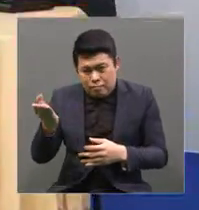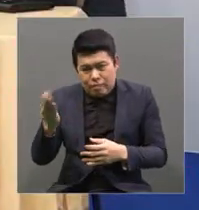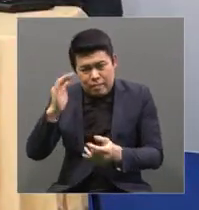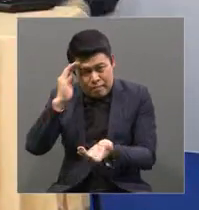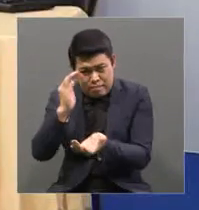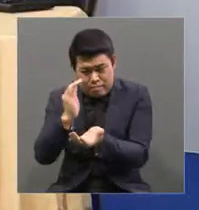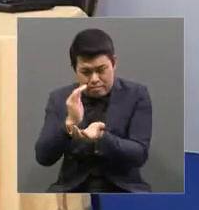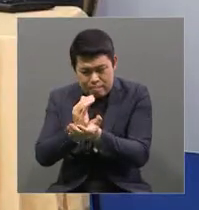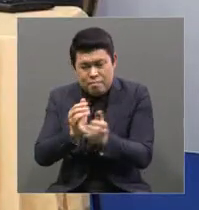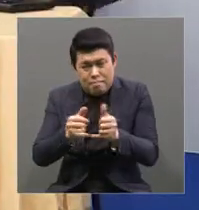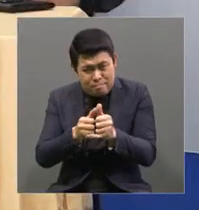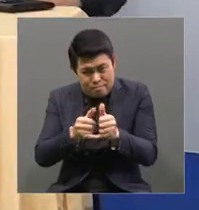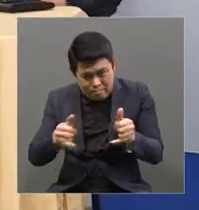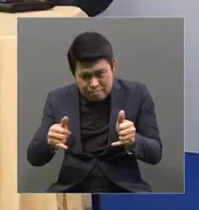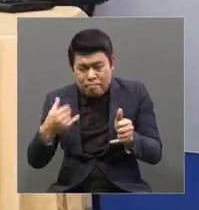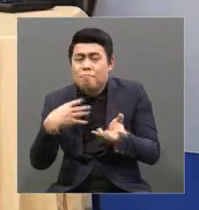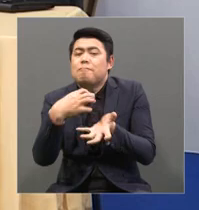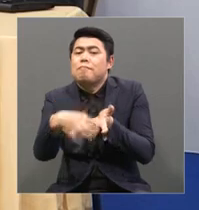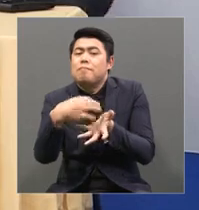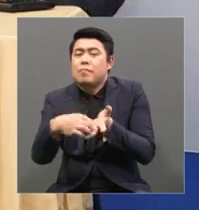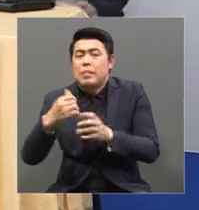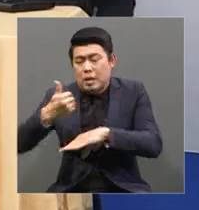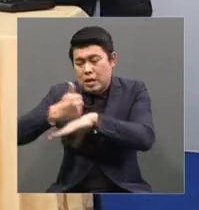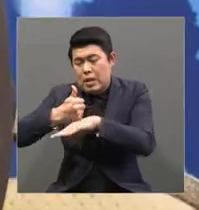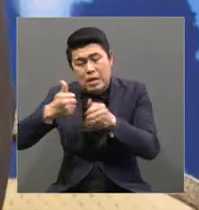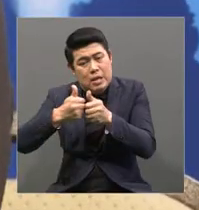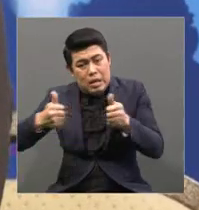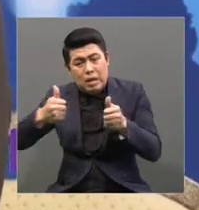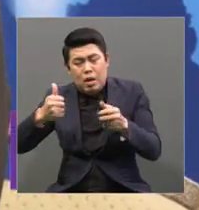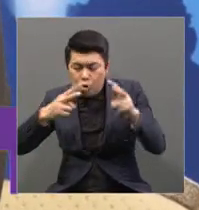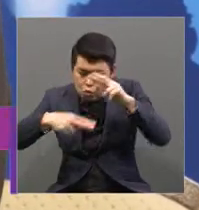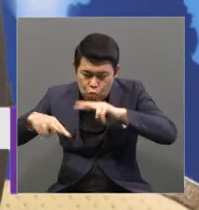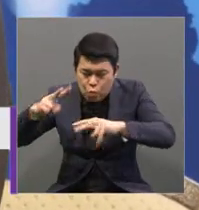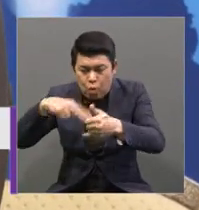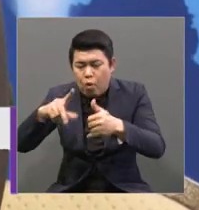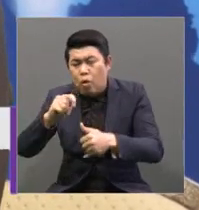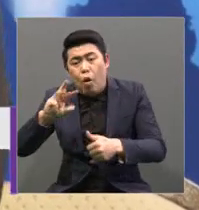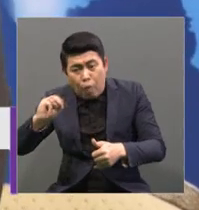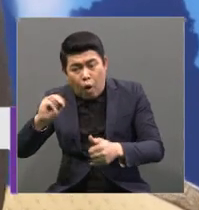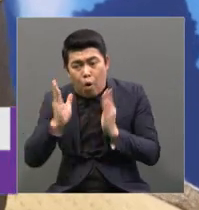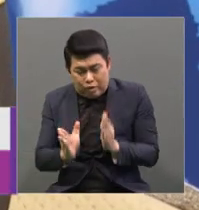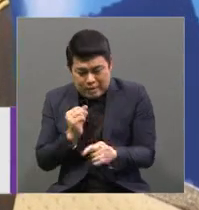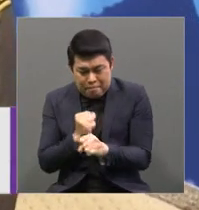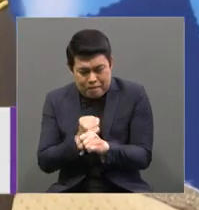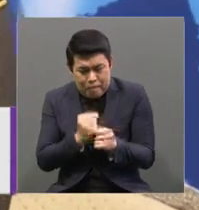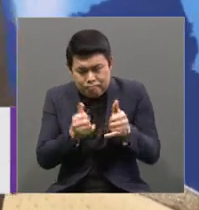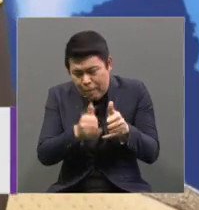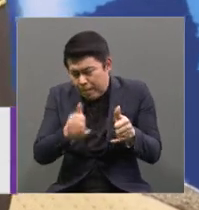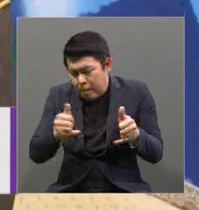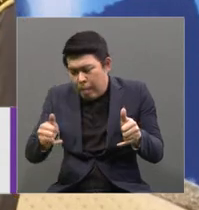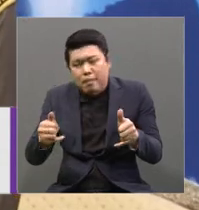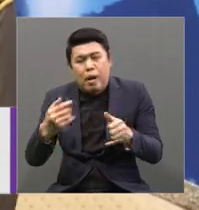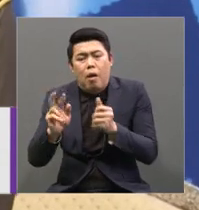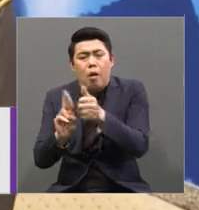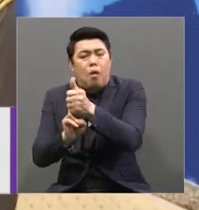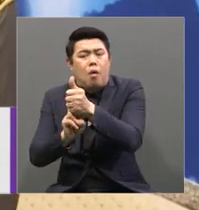พลตำรวจโทภาคภูมิพิพัฒน์สัจพันธ์ผู้บัญชาการสำนักงานตรวจคนเข้าเมืองพร้อมกับเจ้าหน้าที่นะคะมีท่านรอง